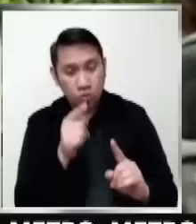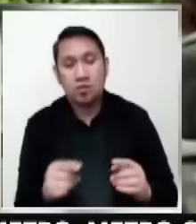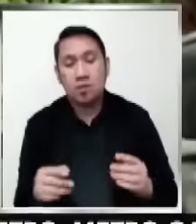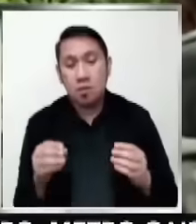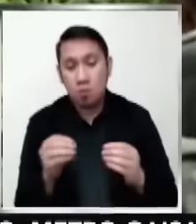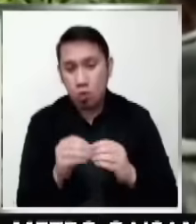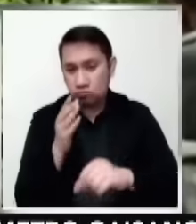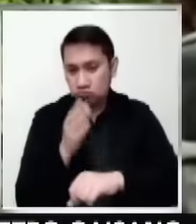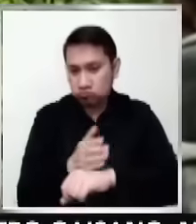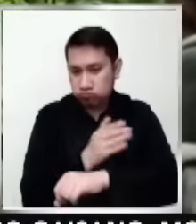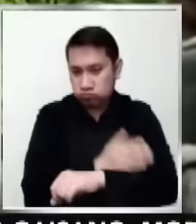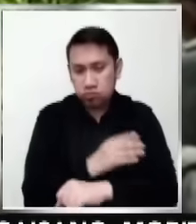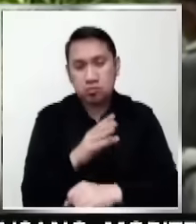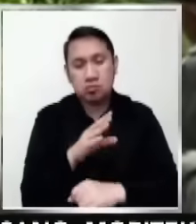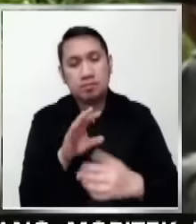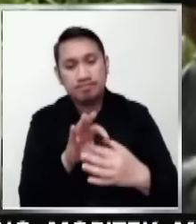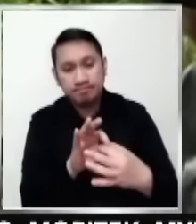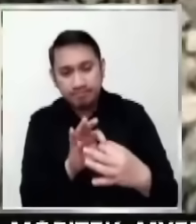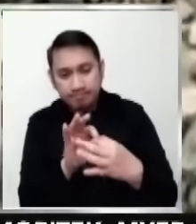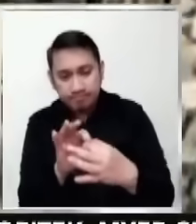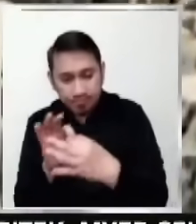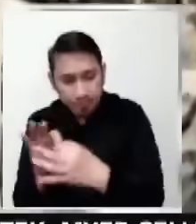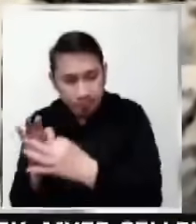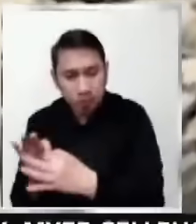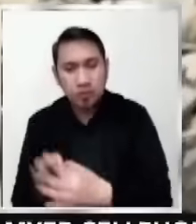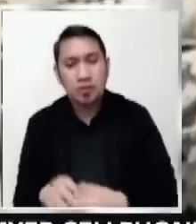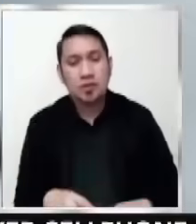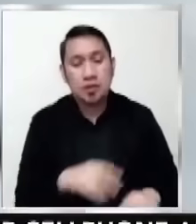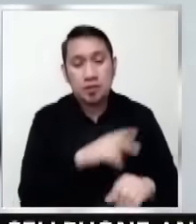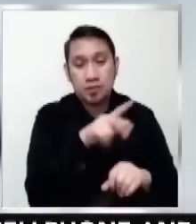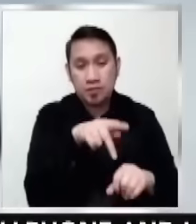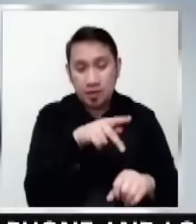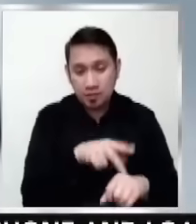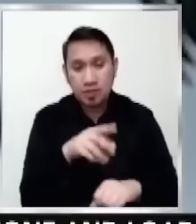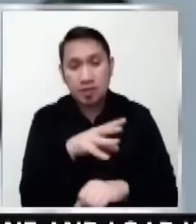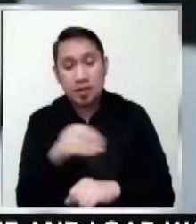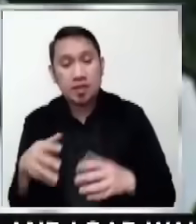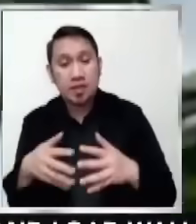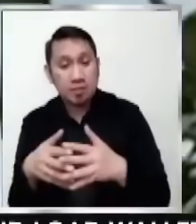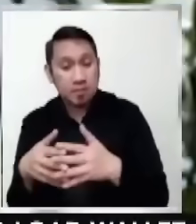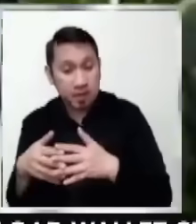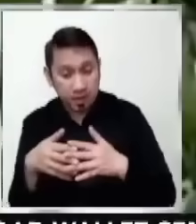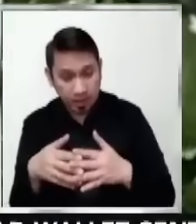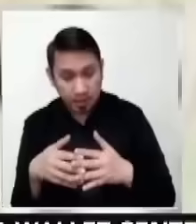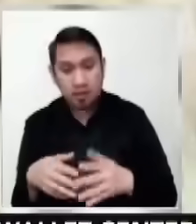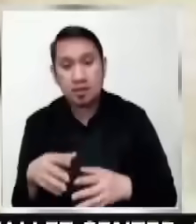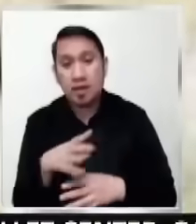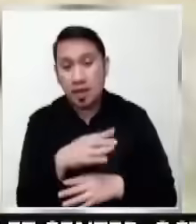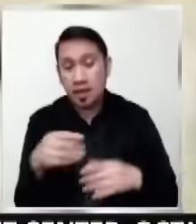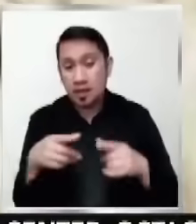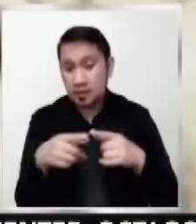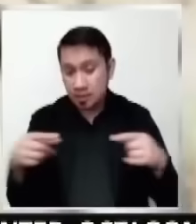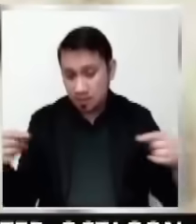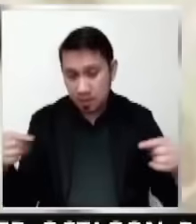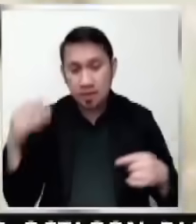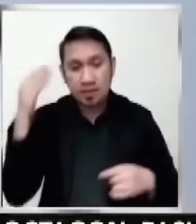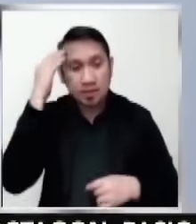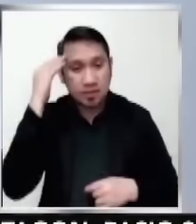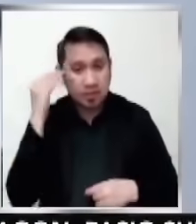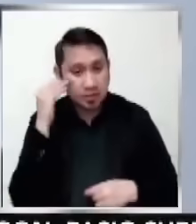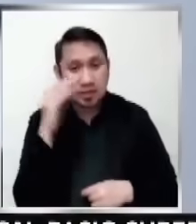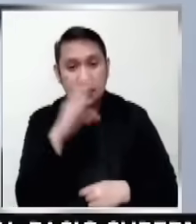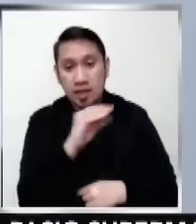relasyon at mapalago ang interoperability sa pagitan ng Philippine at US Marines, gayon din ng Japan, Korea at United Kingdom.